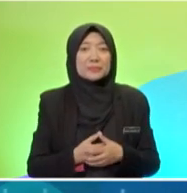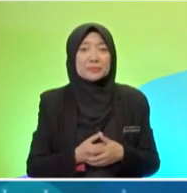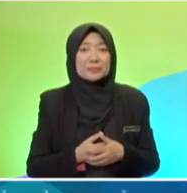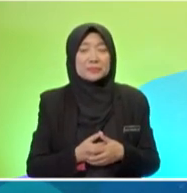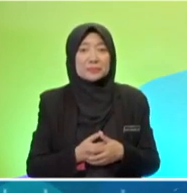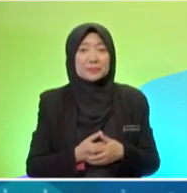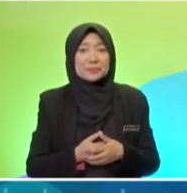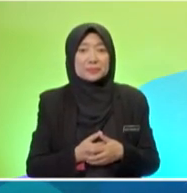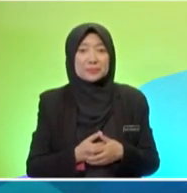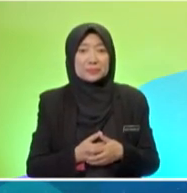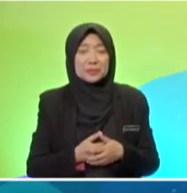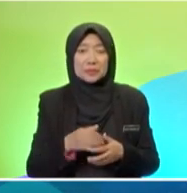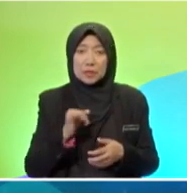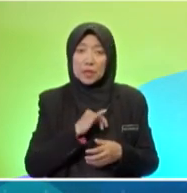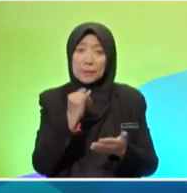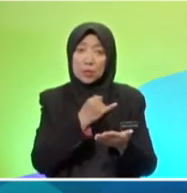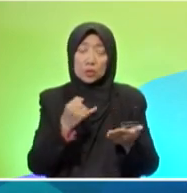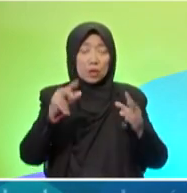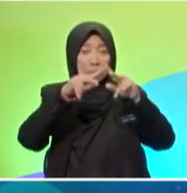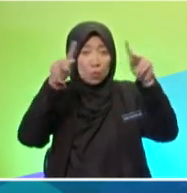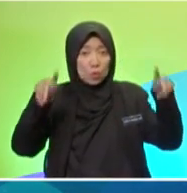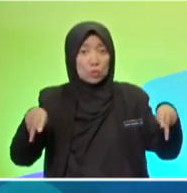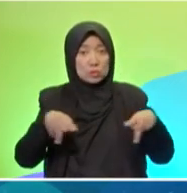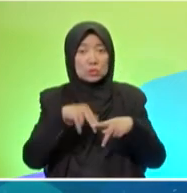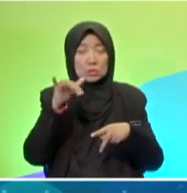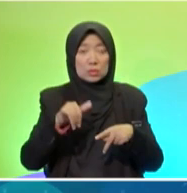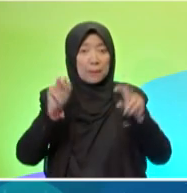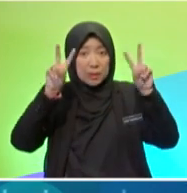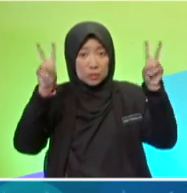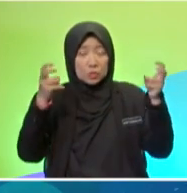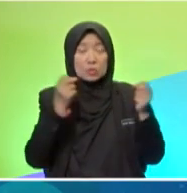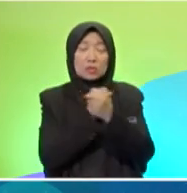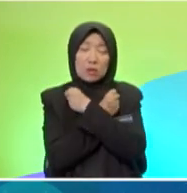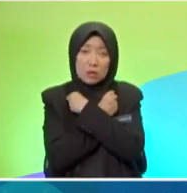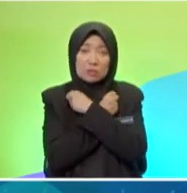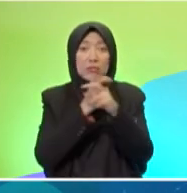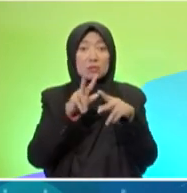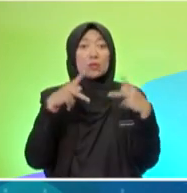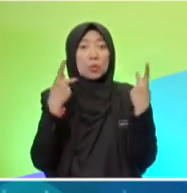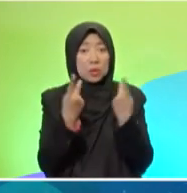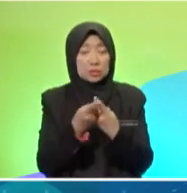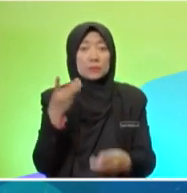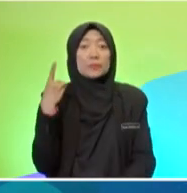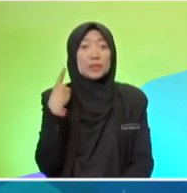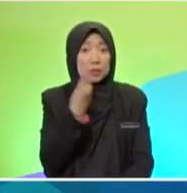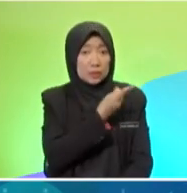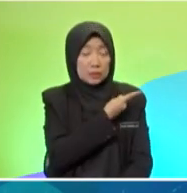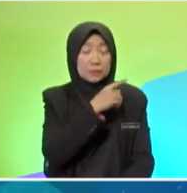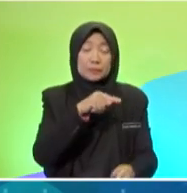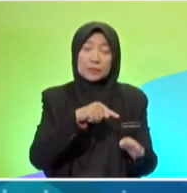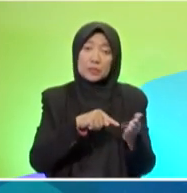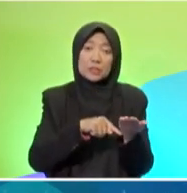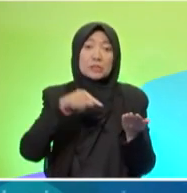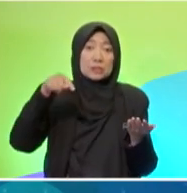ya Ceko Saya memiliki poster yang bertajuk sayangi keluarga kita di sini Saya